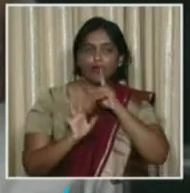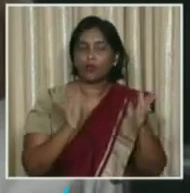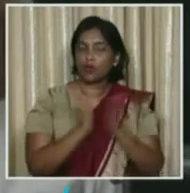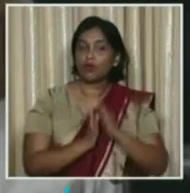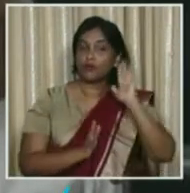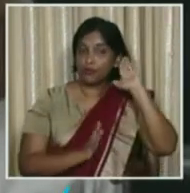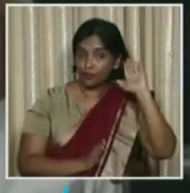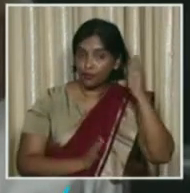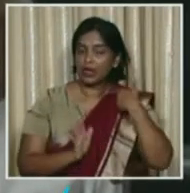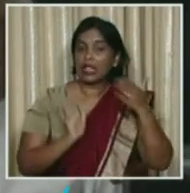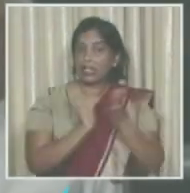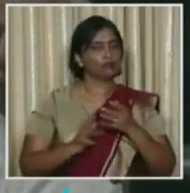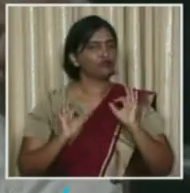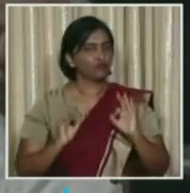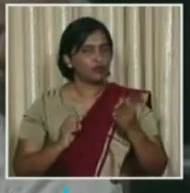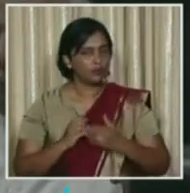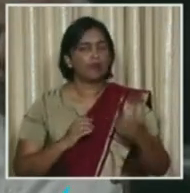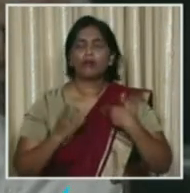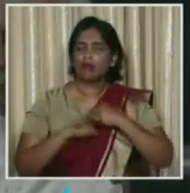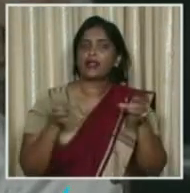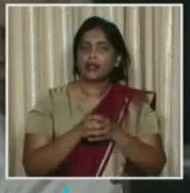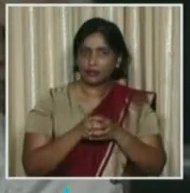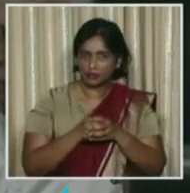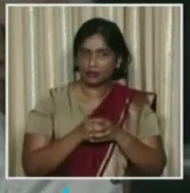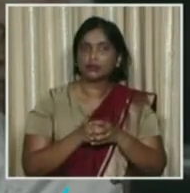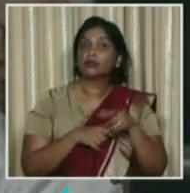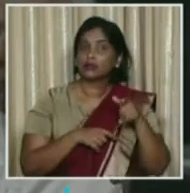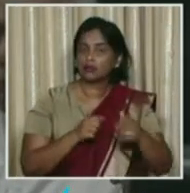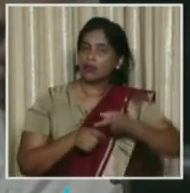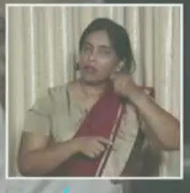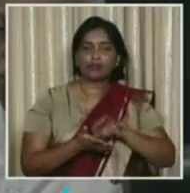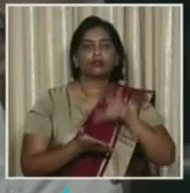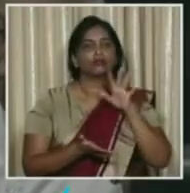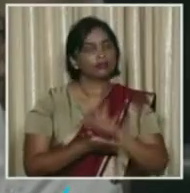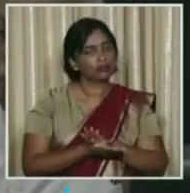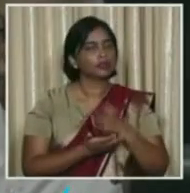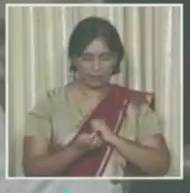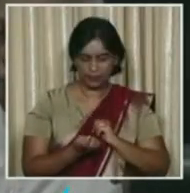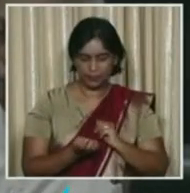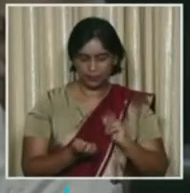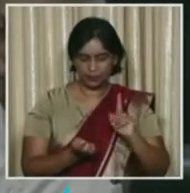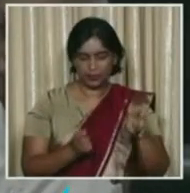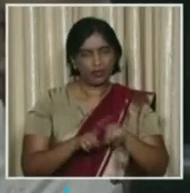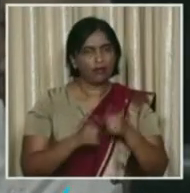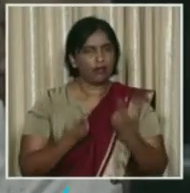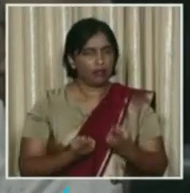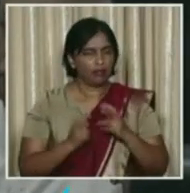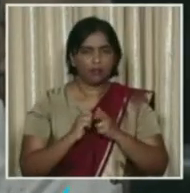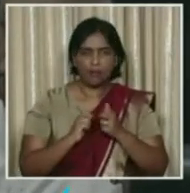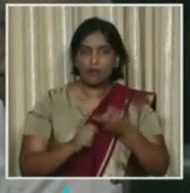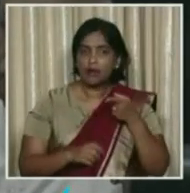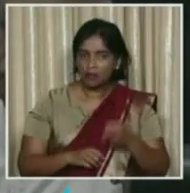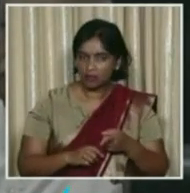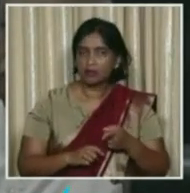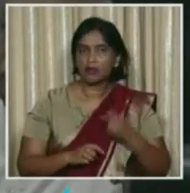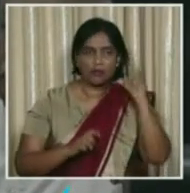සමග එකතු වෙලා වැඩ කරන්න කියලා. අයින අපි ඔක්කොම එකතු වෙලා මේක සම්මත කරමු කියලා මම කියන්න කැමතියි. අඩුපාඩුකම් තියෙන ඒවා